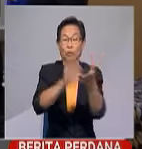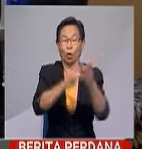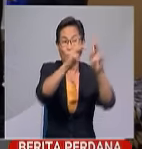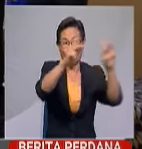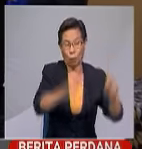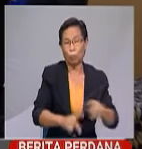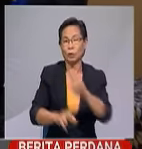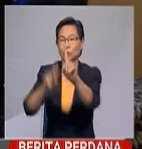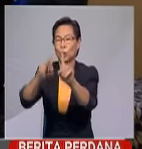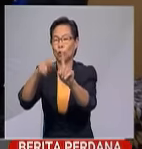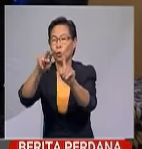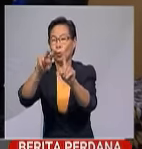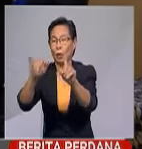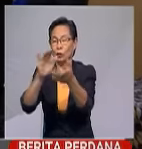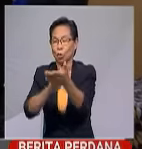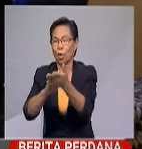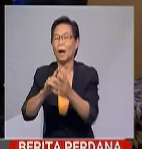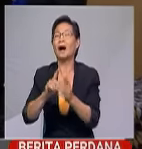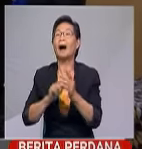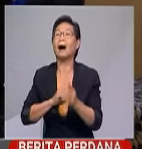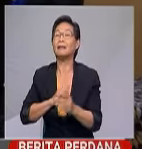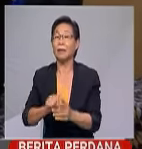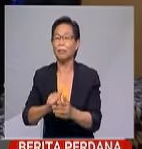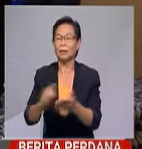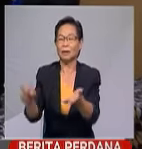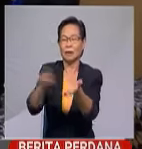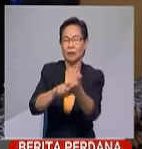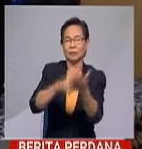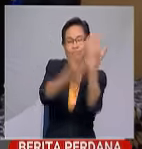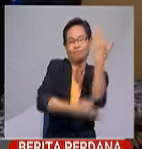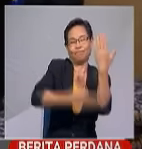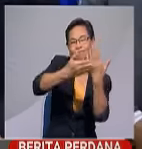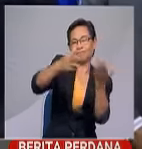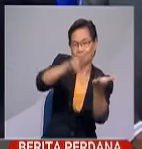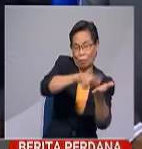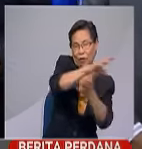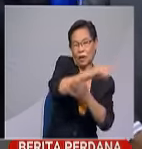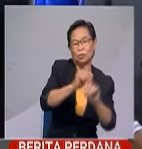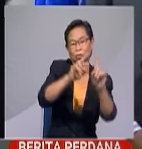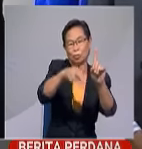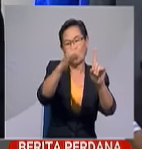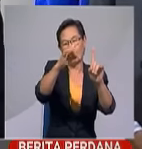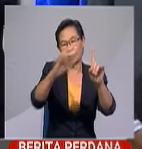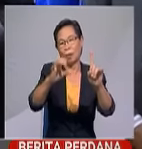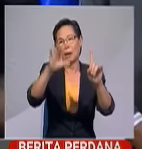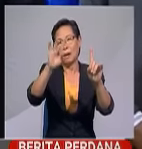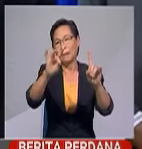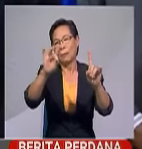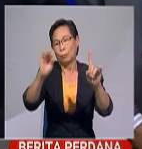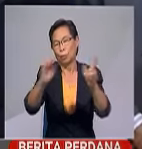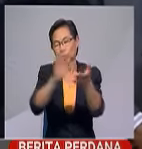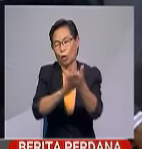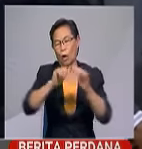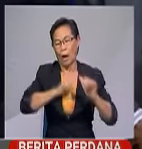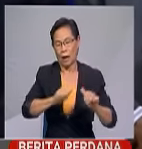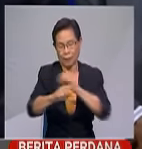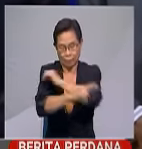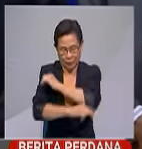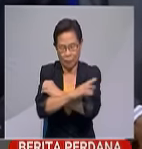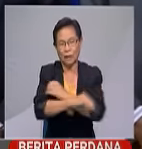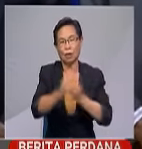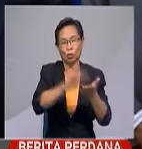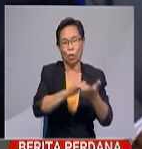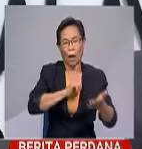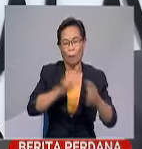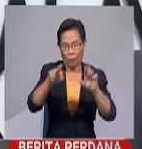dan 1,026 sekolah tahfiz berdaftar di seluruh negara serta 1,880 sekolah agama negeri, sekolah